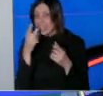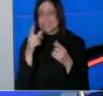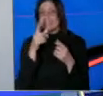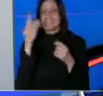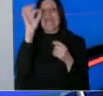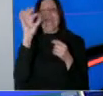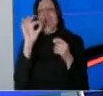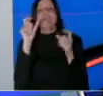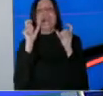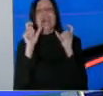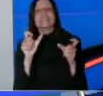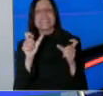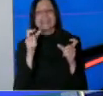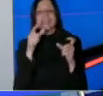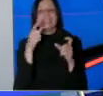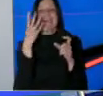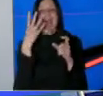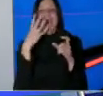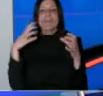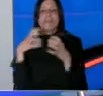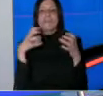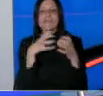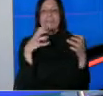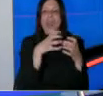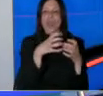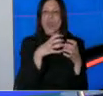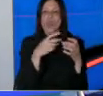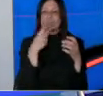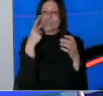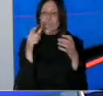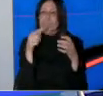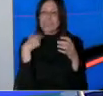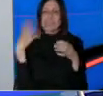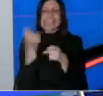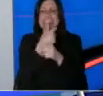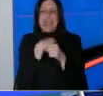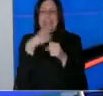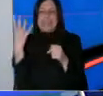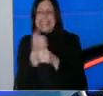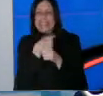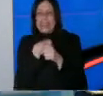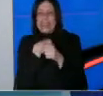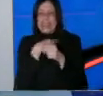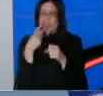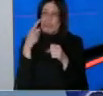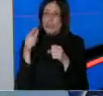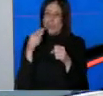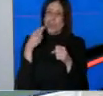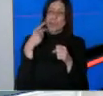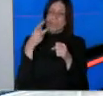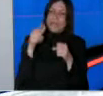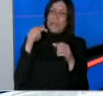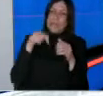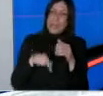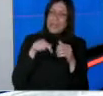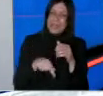זה אחוז החסימה, וזה 4 מפלגות. אתה אומר שמסתכלו עליו מלמטה. תציל אותי, תציל אותי. אתה אומר שמסתכלו עליו מלמטה. מה זה מסתכלים